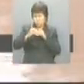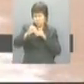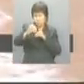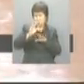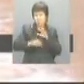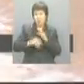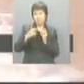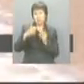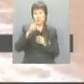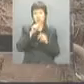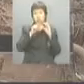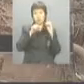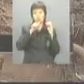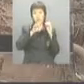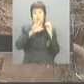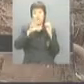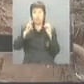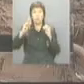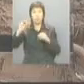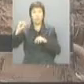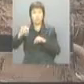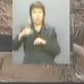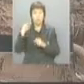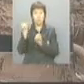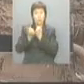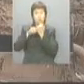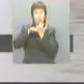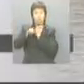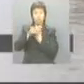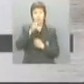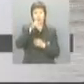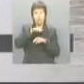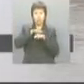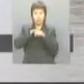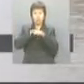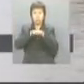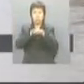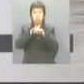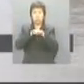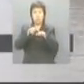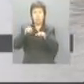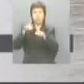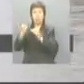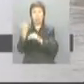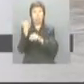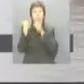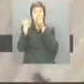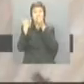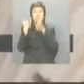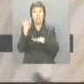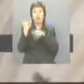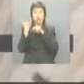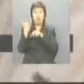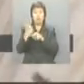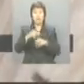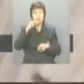เมตรตรงจุดนี้นะครับรถสามารถวิ่งผ่านได้เลนเดียวเท่านั้นเจ้าหน้าที่แขวงการทางสุโขทัยเปิดเผยว่าน้ำที่ท่วมในพื้นที่ต